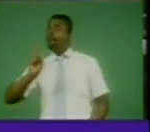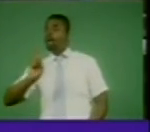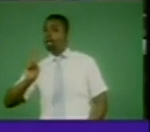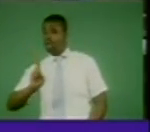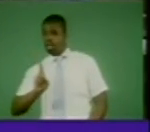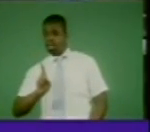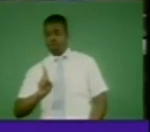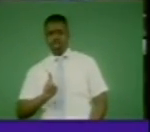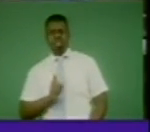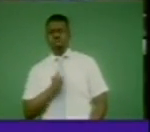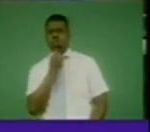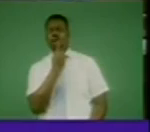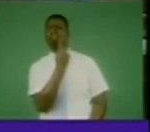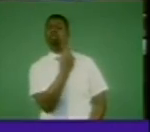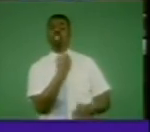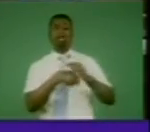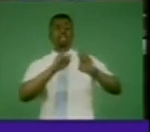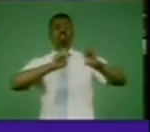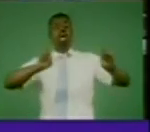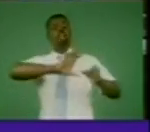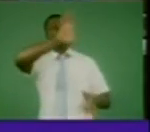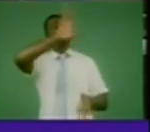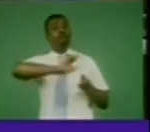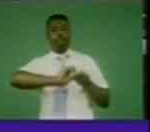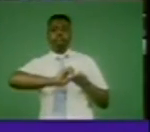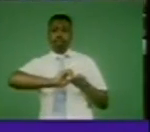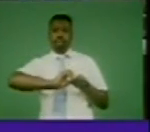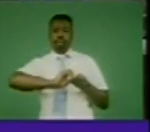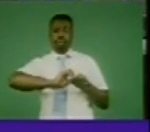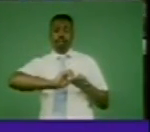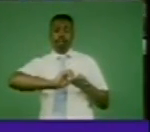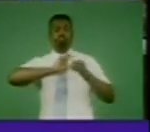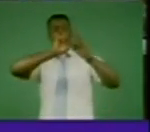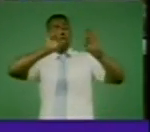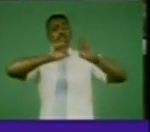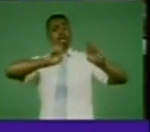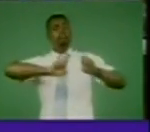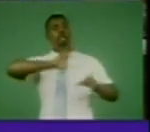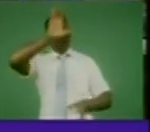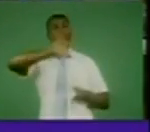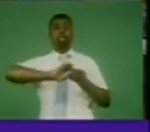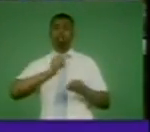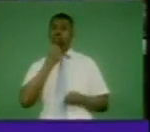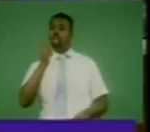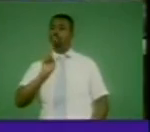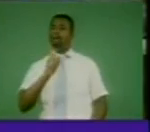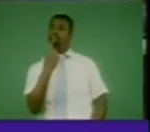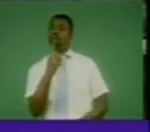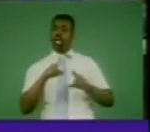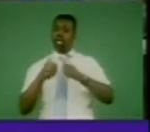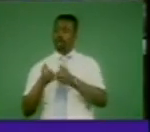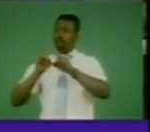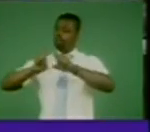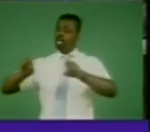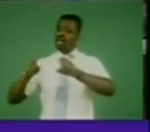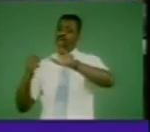ilikuwa ni kura moja kwenye ibara zote isipokuwa ibara ya 88 hadi 92 kura